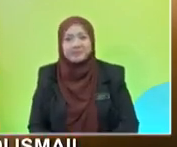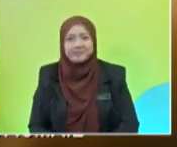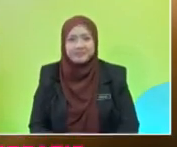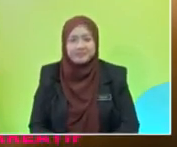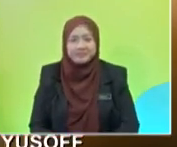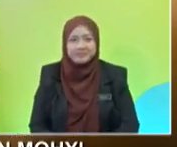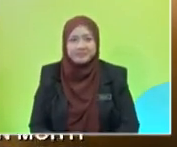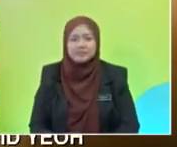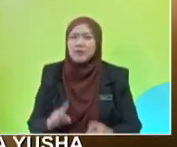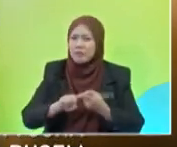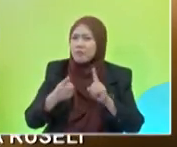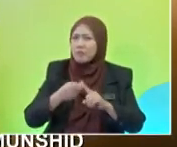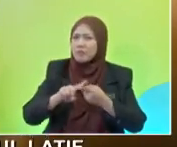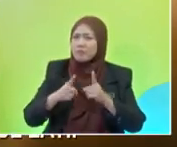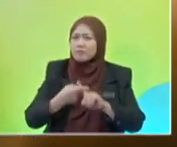kawan-kawan